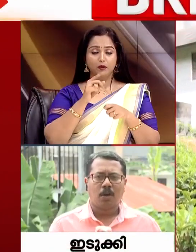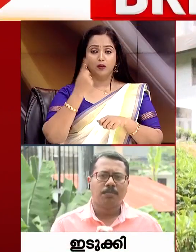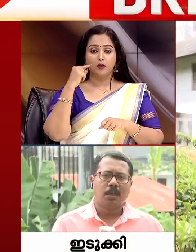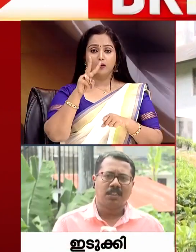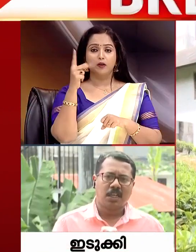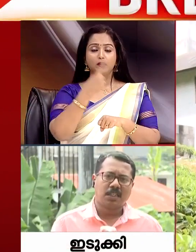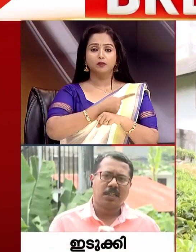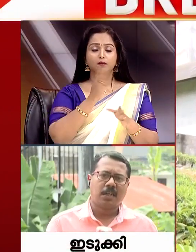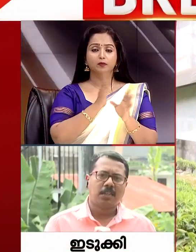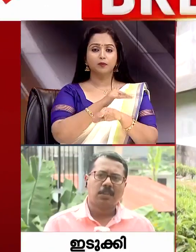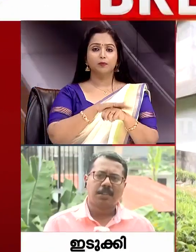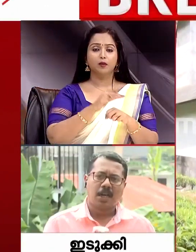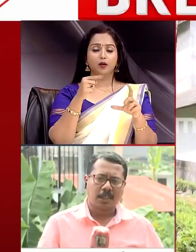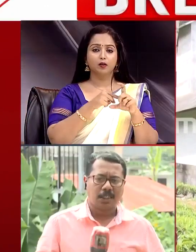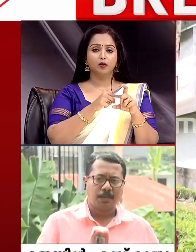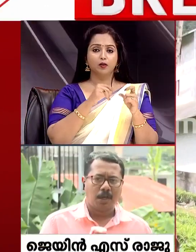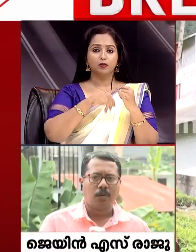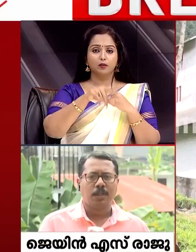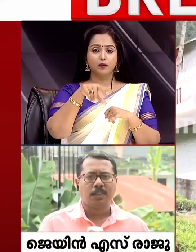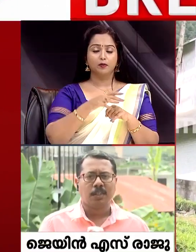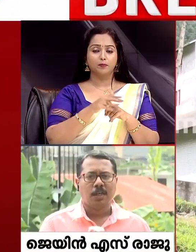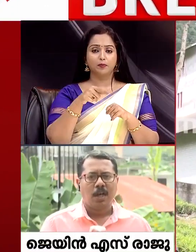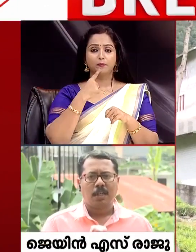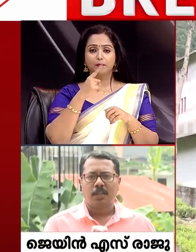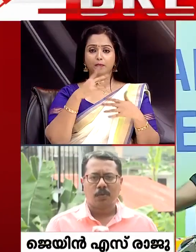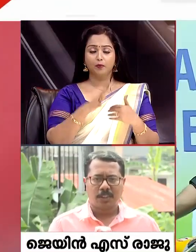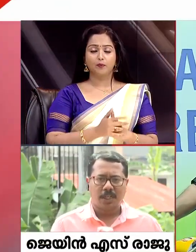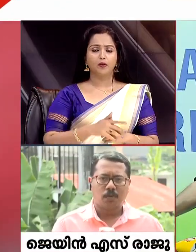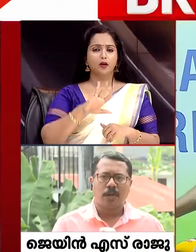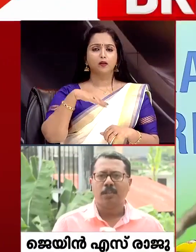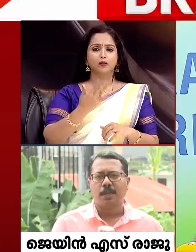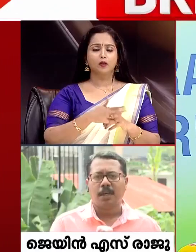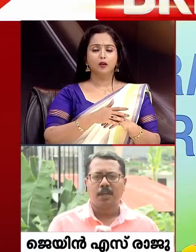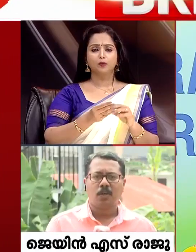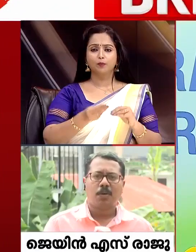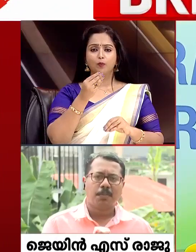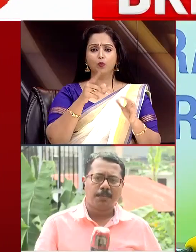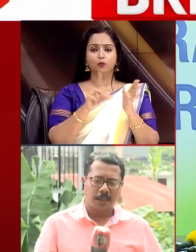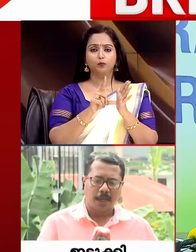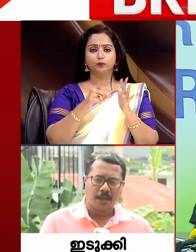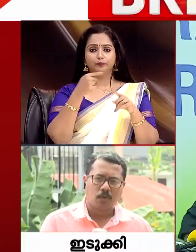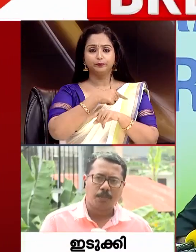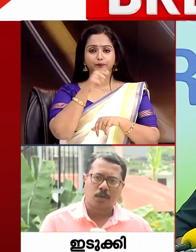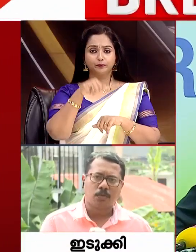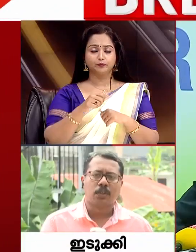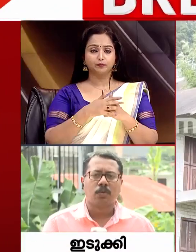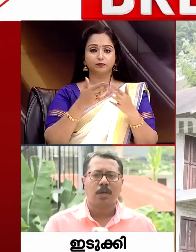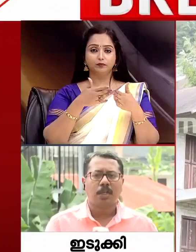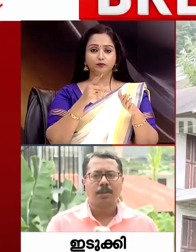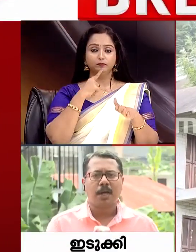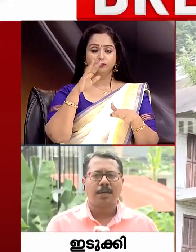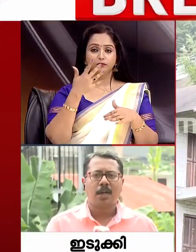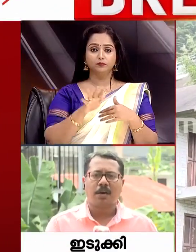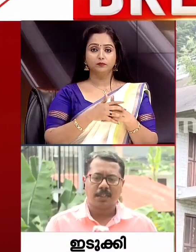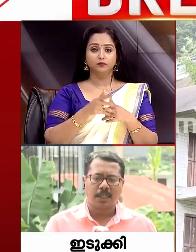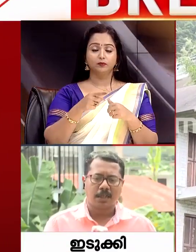മുമ്പ് എറണാകുളം ജില്ലാ സെക്രട്ടറിയാണ് ഇത് സംബന്ധിച്ച ആക്ഷേപം ഉന്നയിച്ചത്. അതിൻ്റെ തുടർച്ചയായി കുറേ നിയമലംഘനങ്ങളുമായി ബന്ധപ്പെട്ട കാര്യങ്ങൾ കൂടി പുറത്തു വന്നിട്ടുണ്ട്.